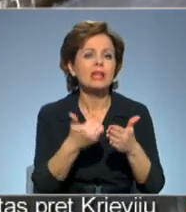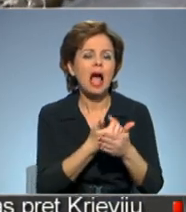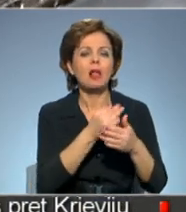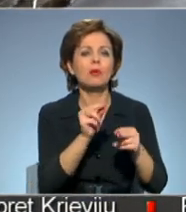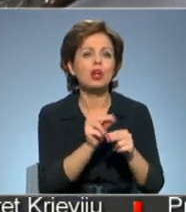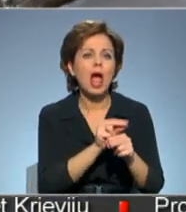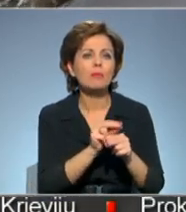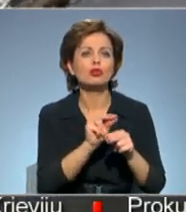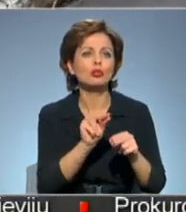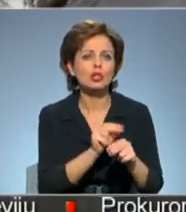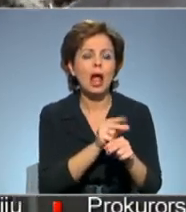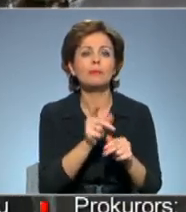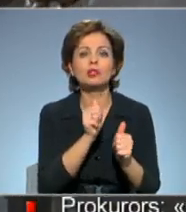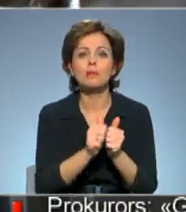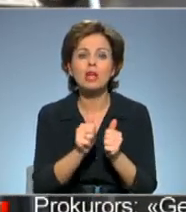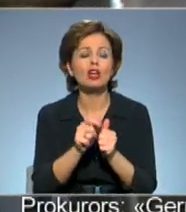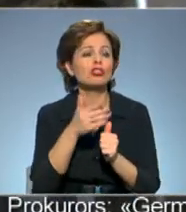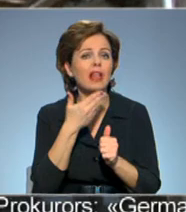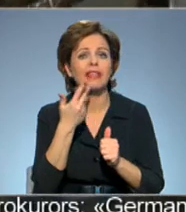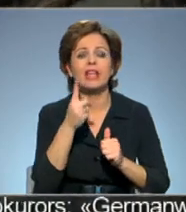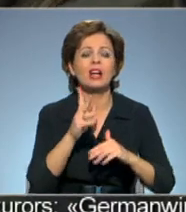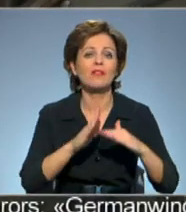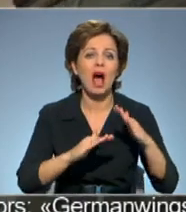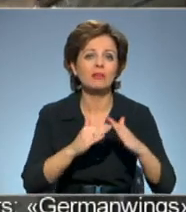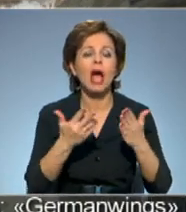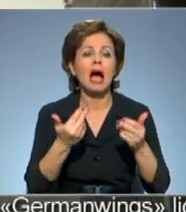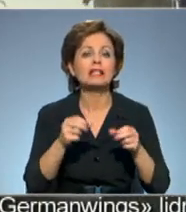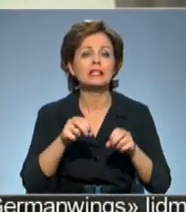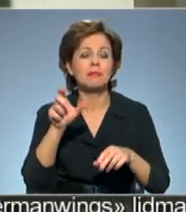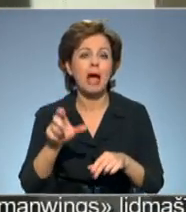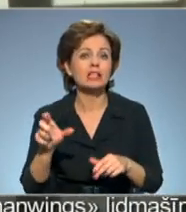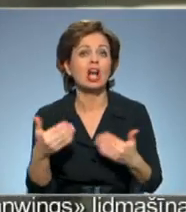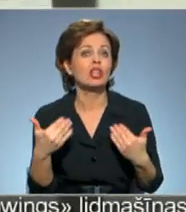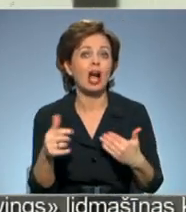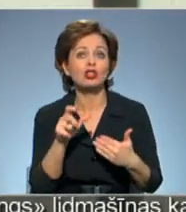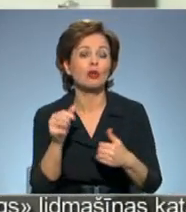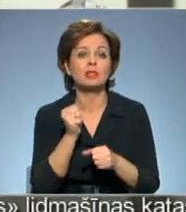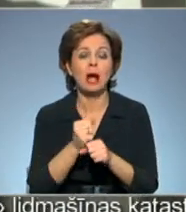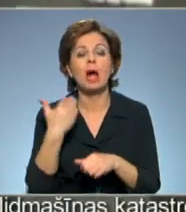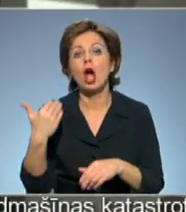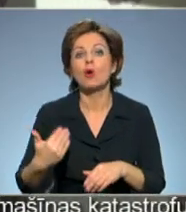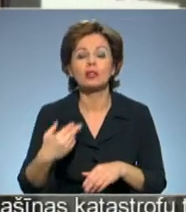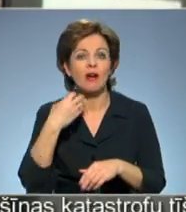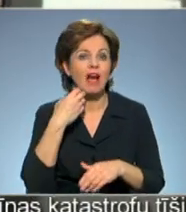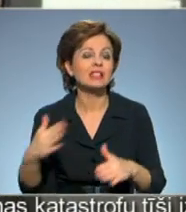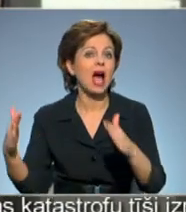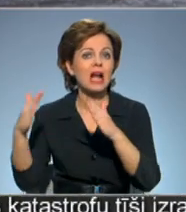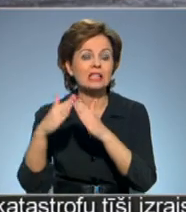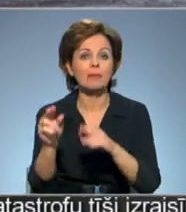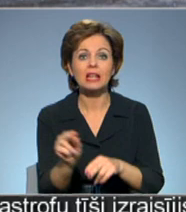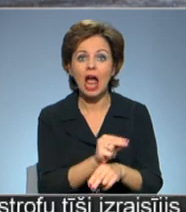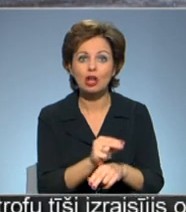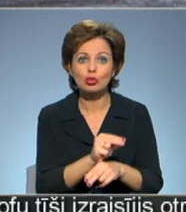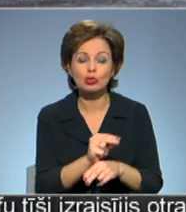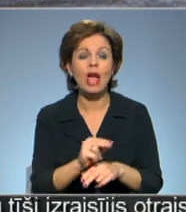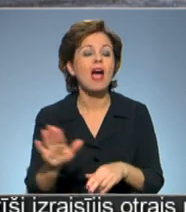uz remonta un bieži vien netas kvalitatīvākais. Tā atzīst speciālisti, kur šobrīd strādā pie Kuldīgas vecā Rācnama rekonstrukcijas.